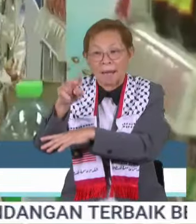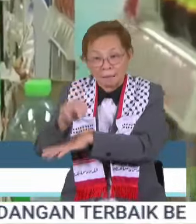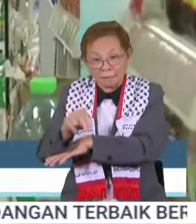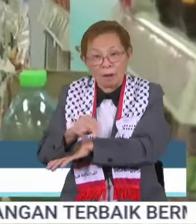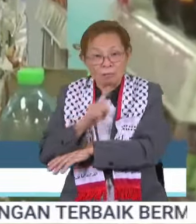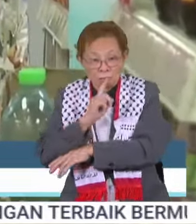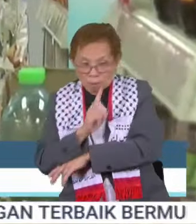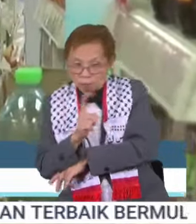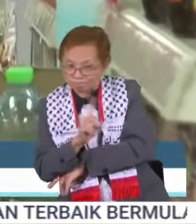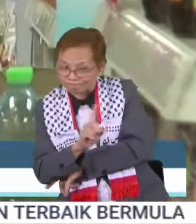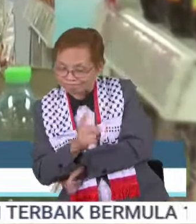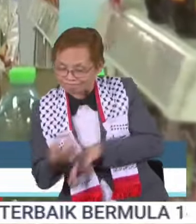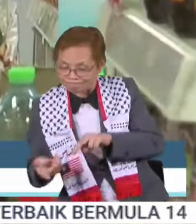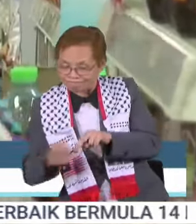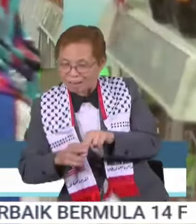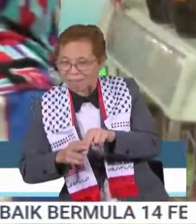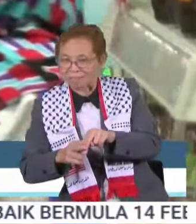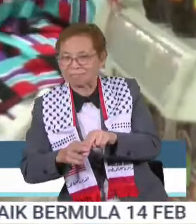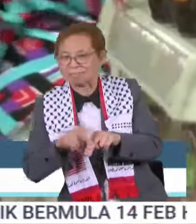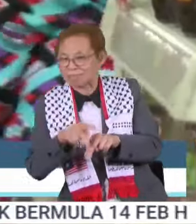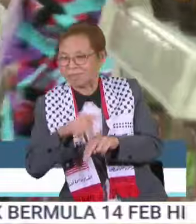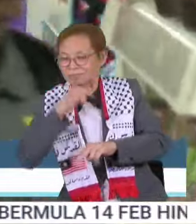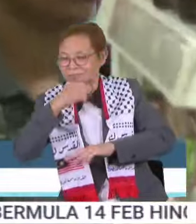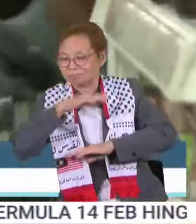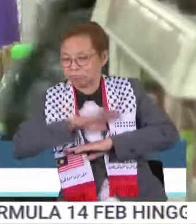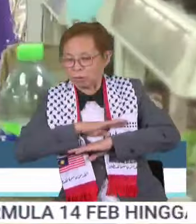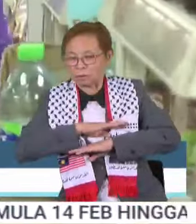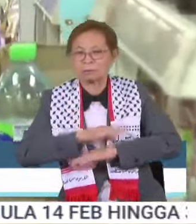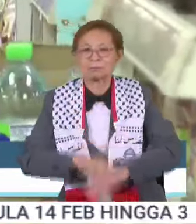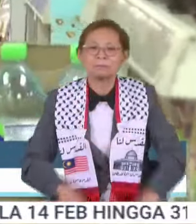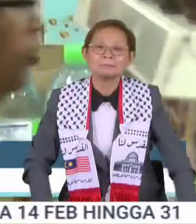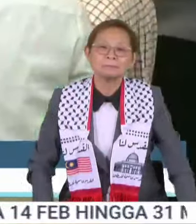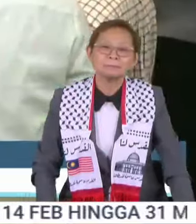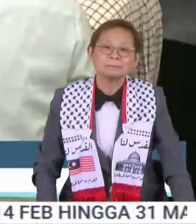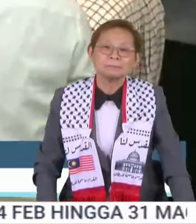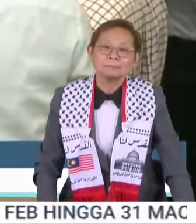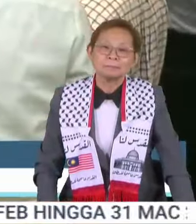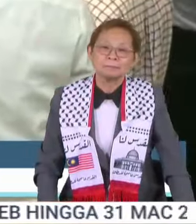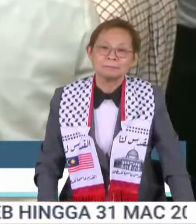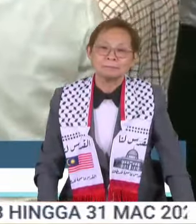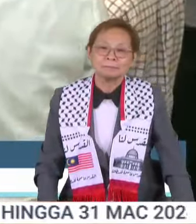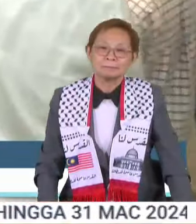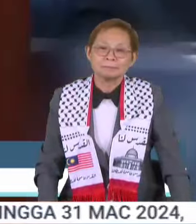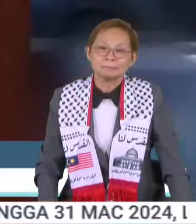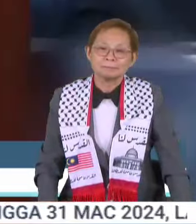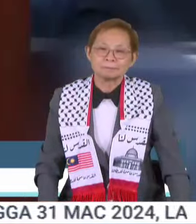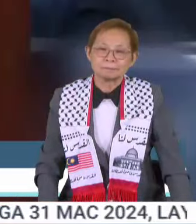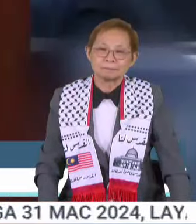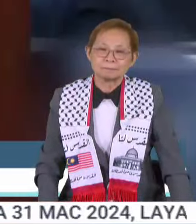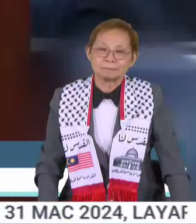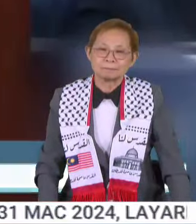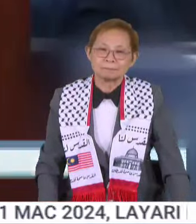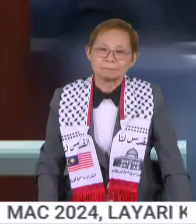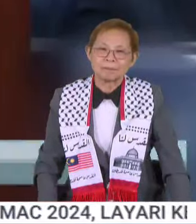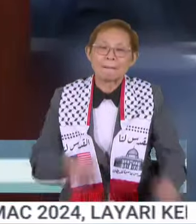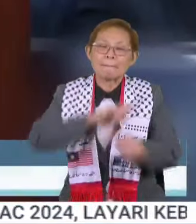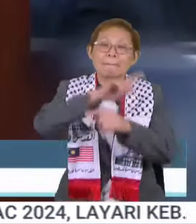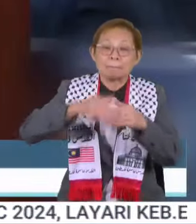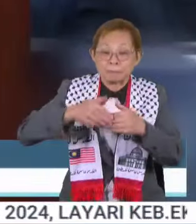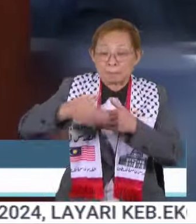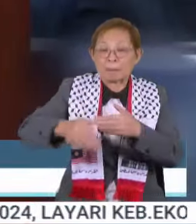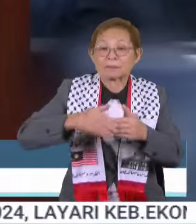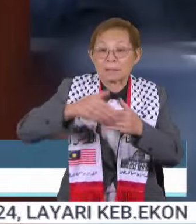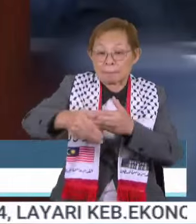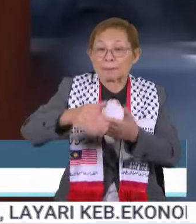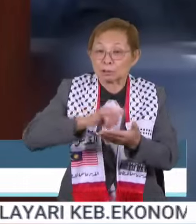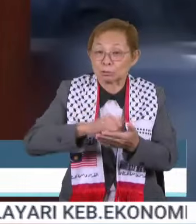tiada berlaku kenaikan yang tidak munasabah. Apabila selepas itu